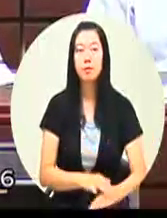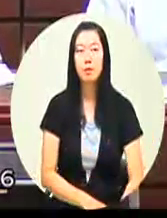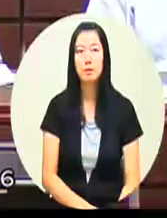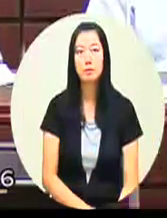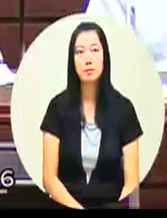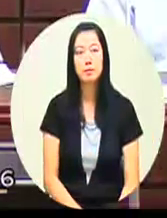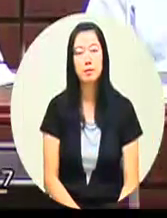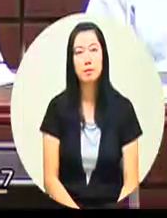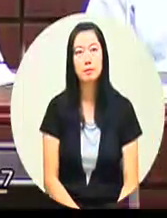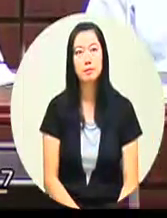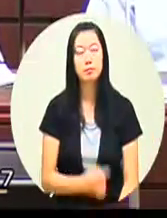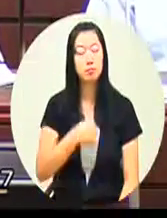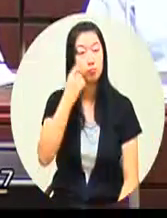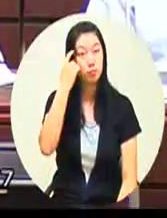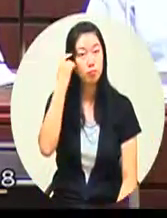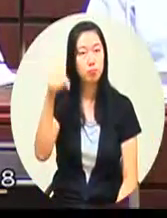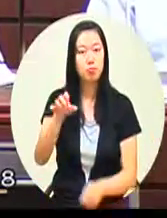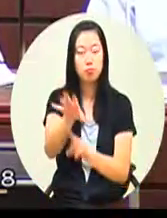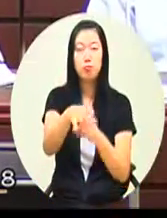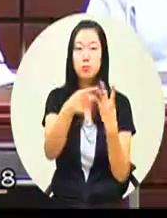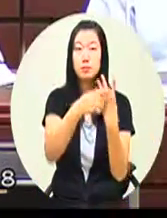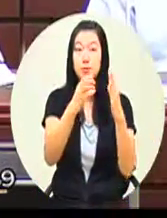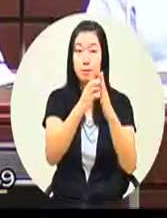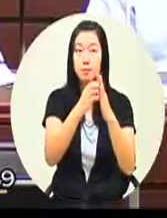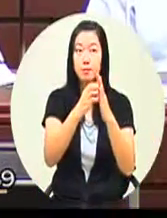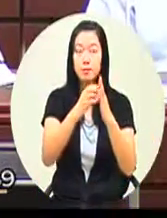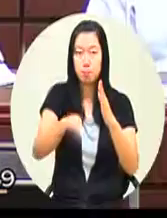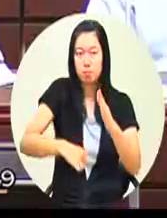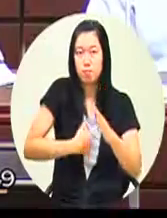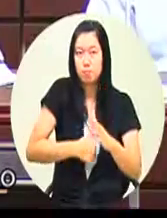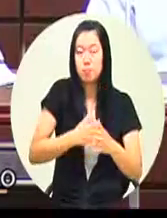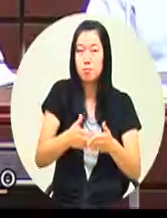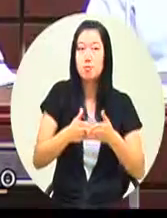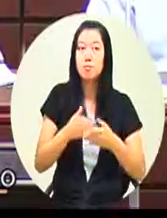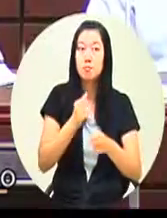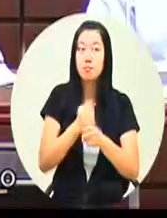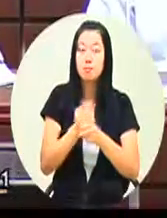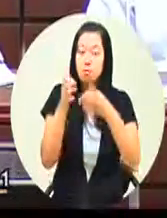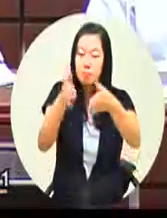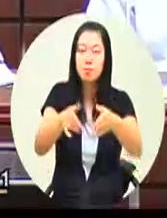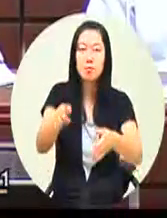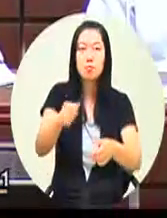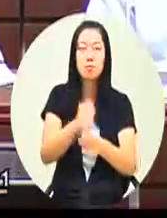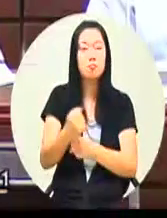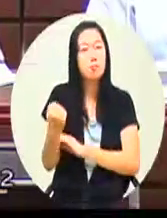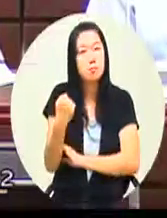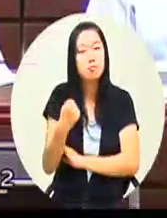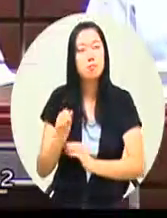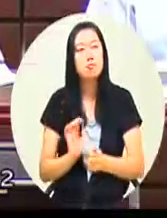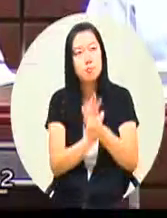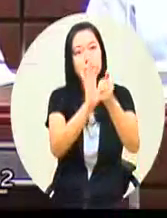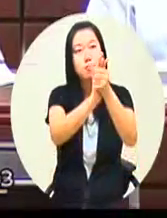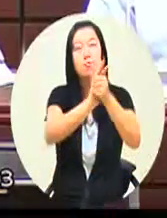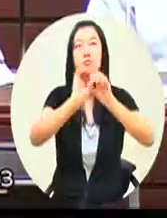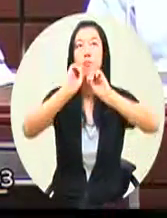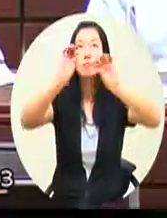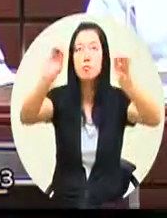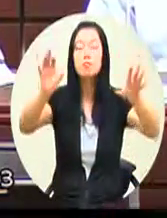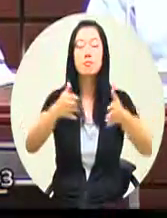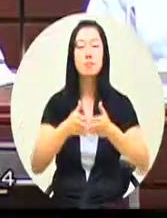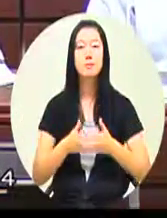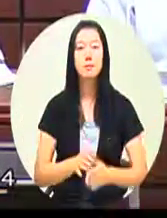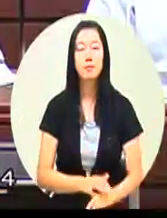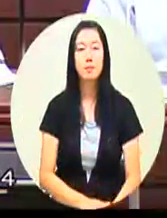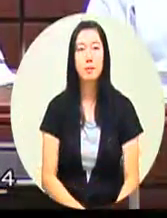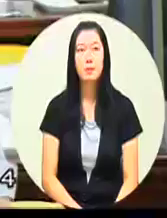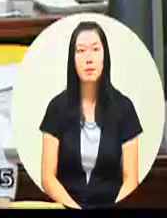面呢，我想我们农业局在这一方面确实是应该说在这一方面要努力去推动。 第一届